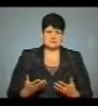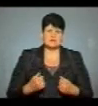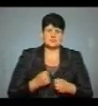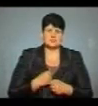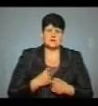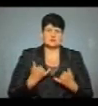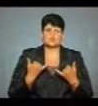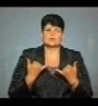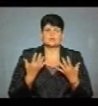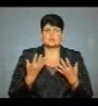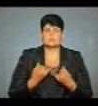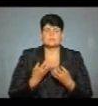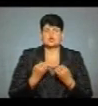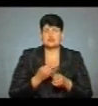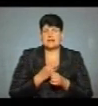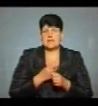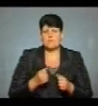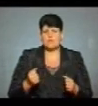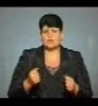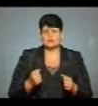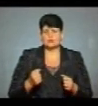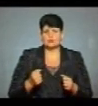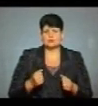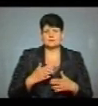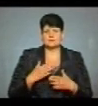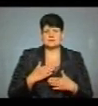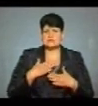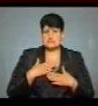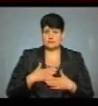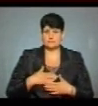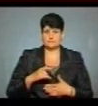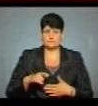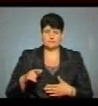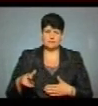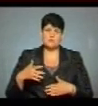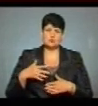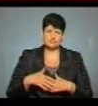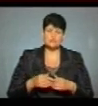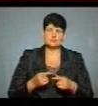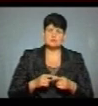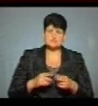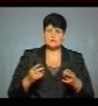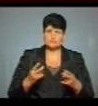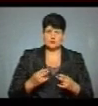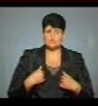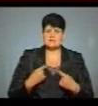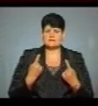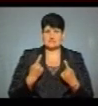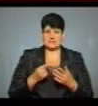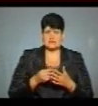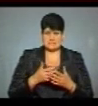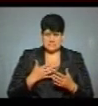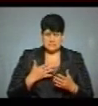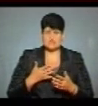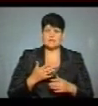сьогодні ще не можемо задовільнити споживачів, хоча розуміємо, що це необхідно, у нас досить великі ціни,